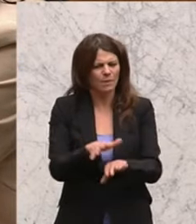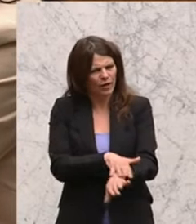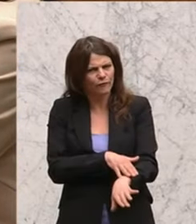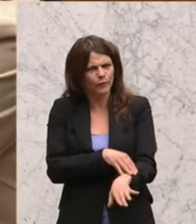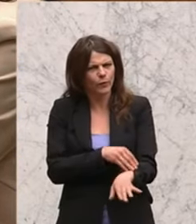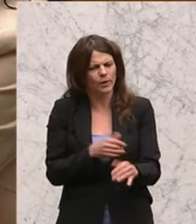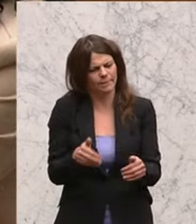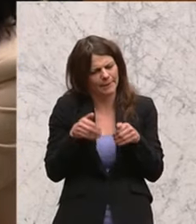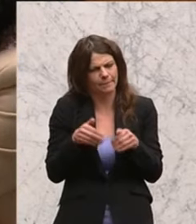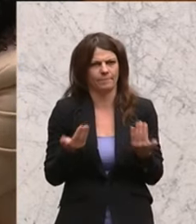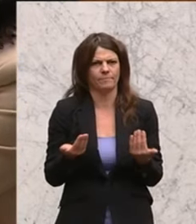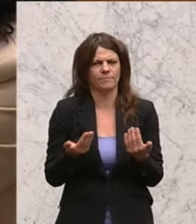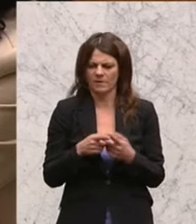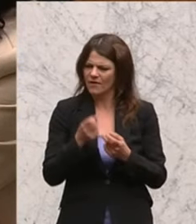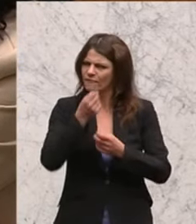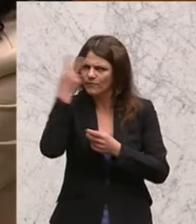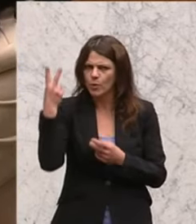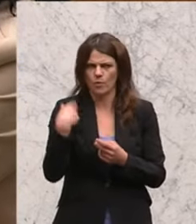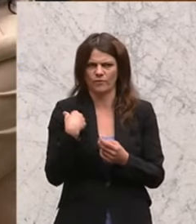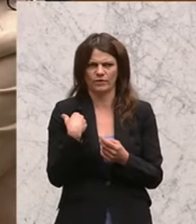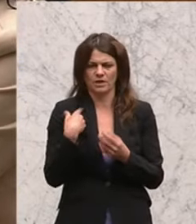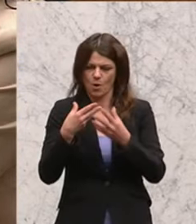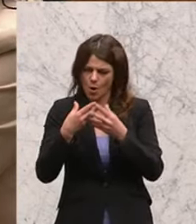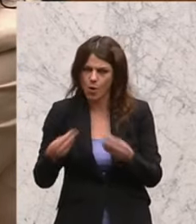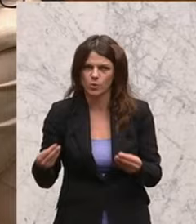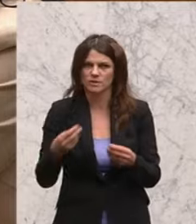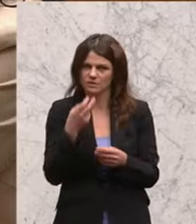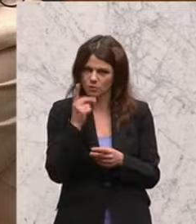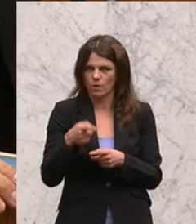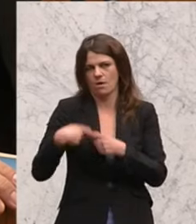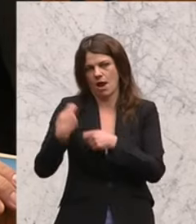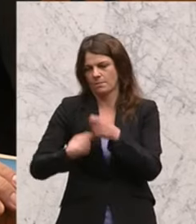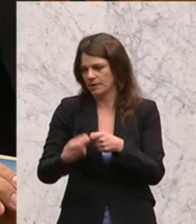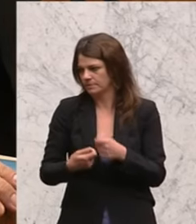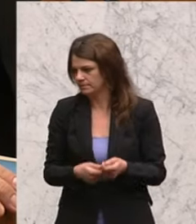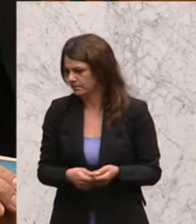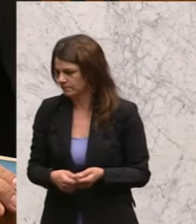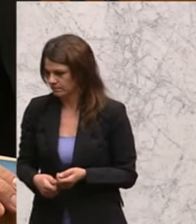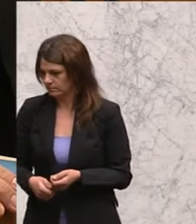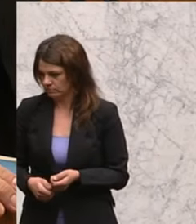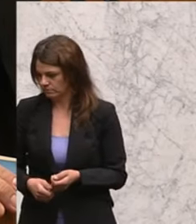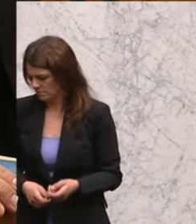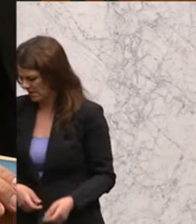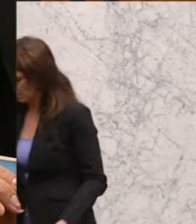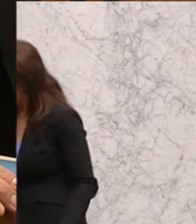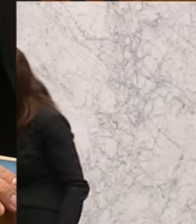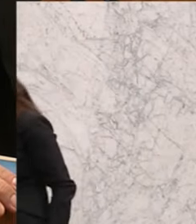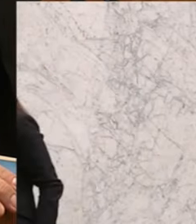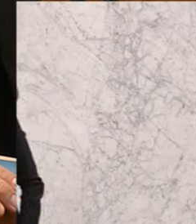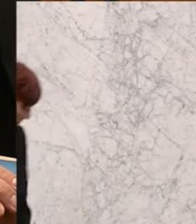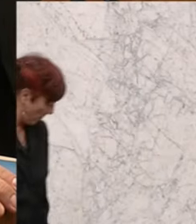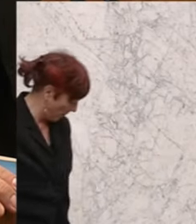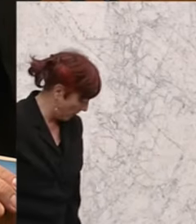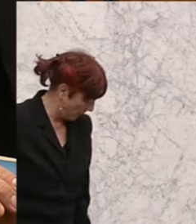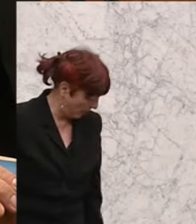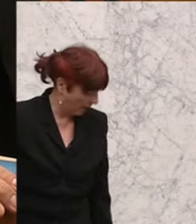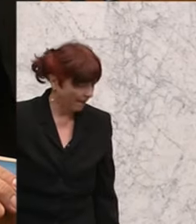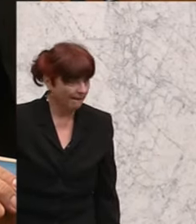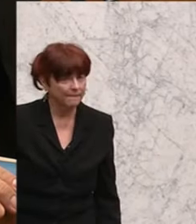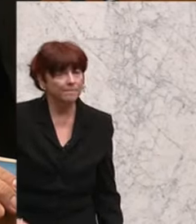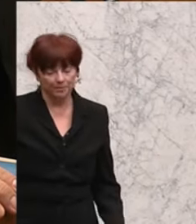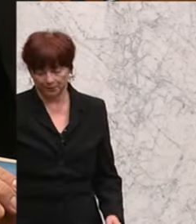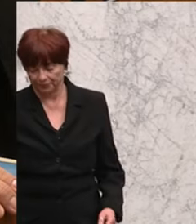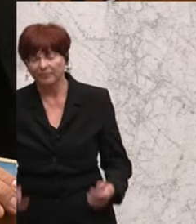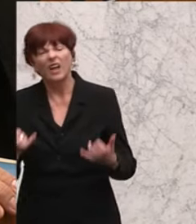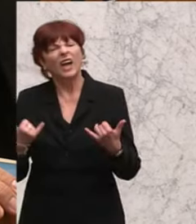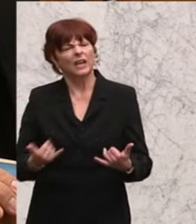Emotionen zu zügeln und an vernünftigen Lösungen zu arbeiten. Ich möchte mich an dieser Stelle ganz